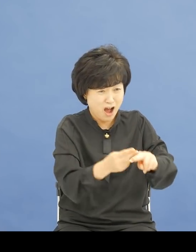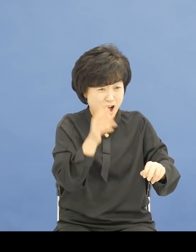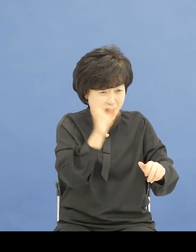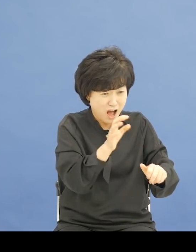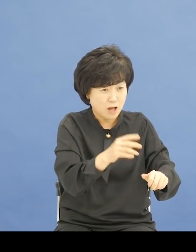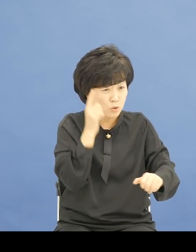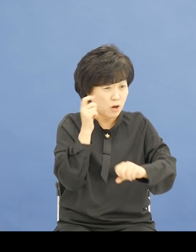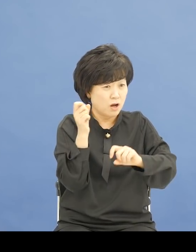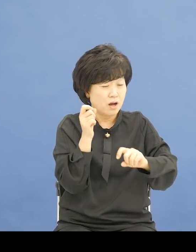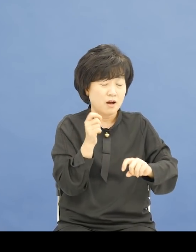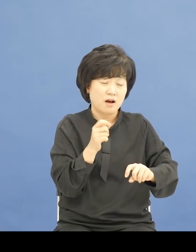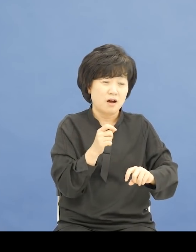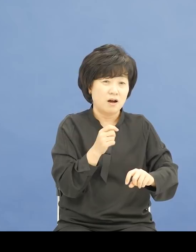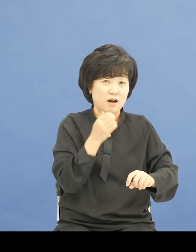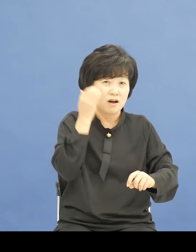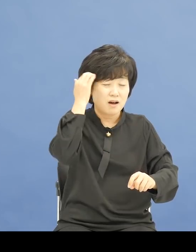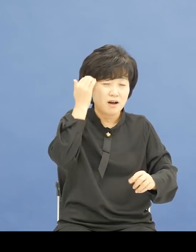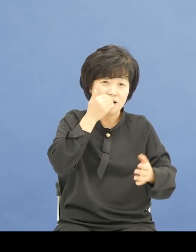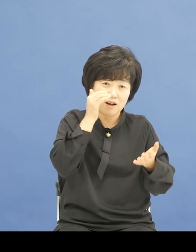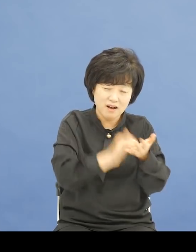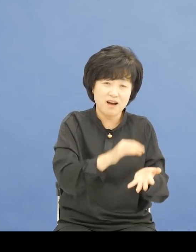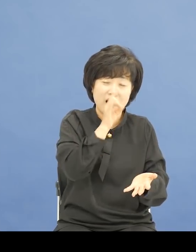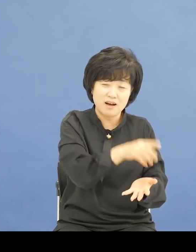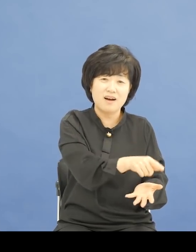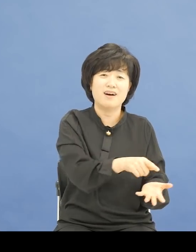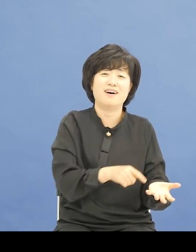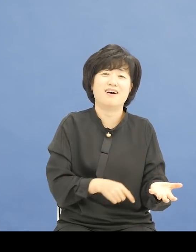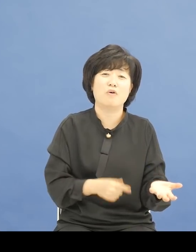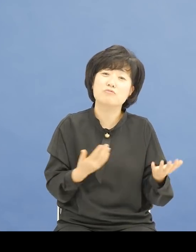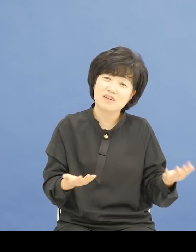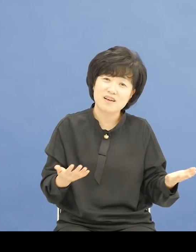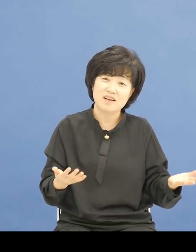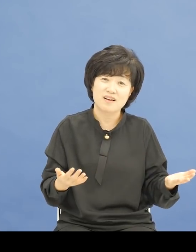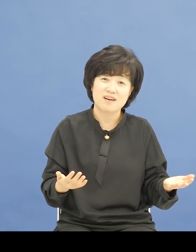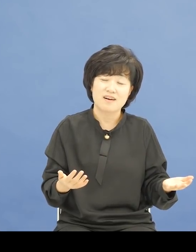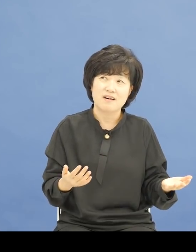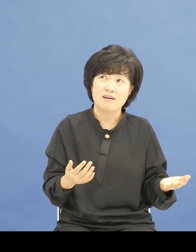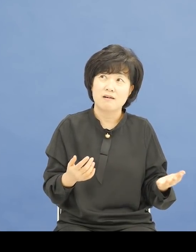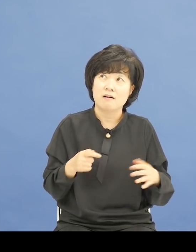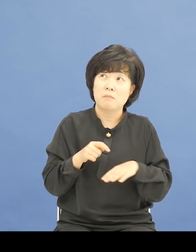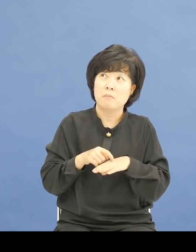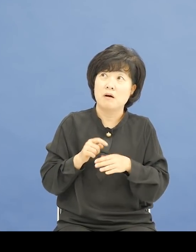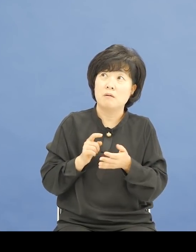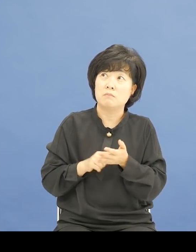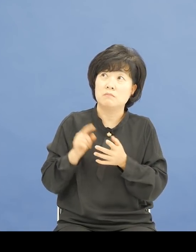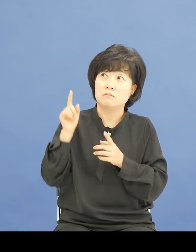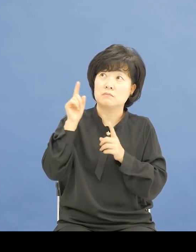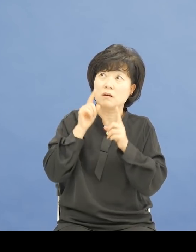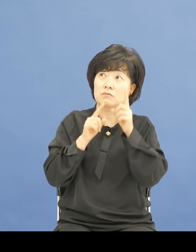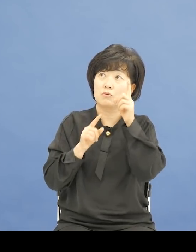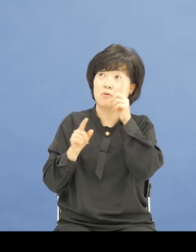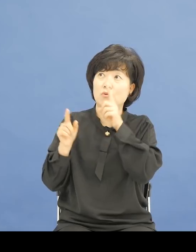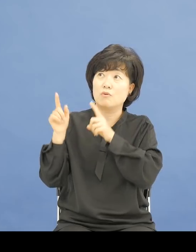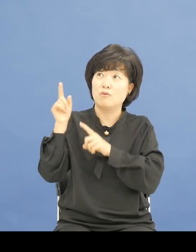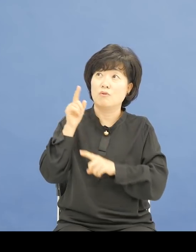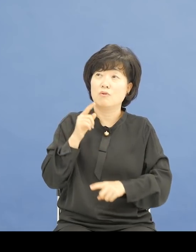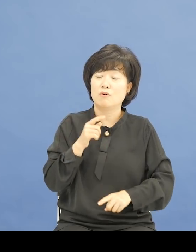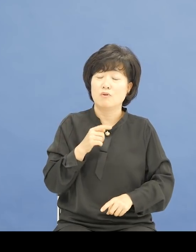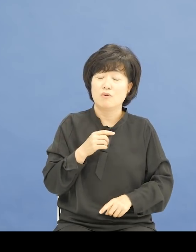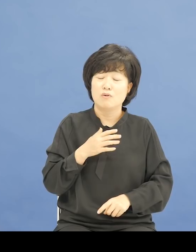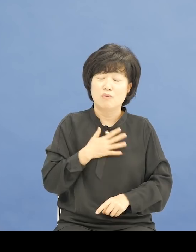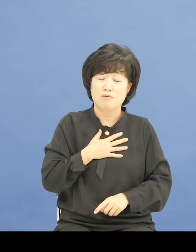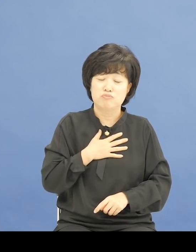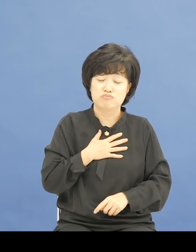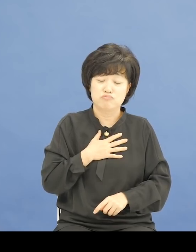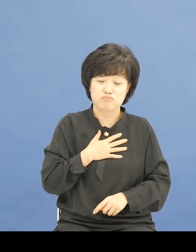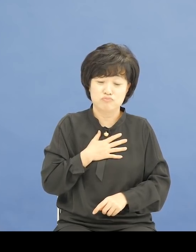없잖아요. 그래서 좀 좀 상처되는데 좀 이거. 그러네요. 그러니까 안 때리는 게 오히려 속상하더라고요.